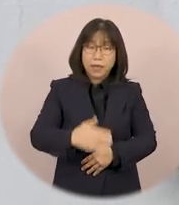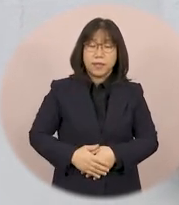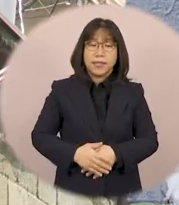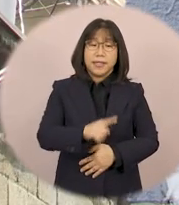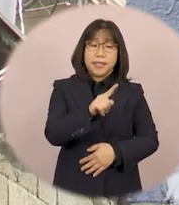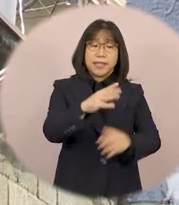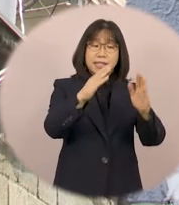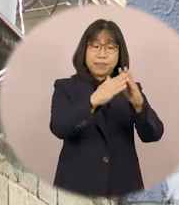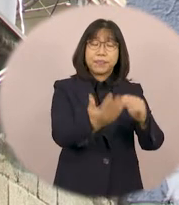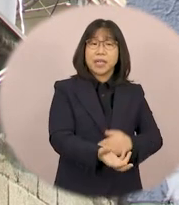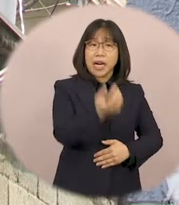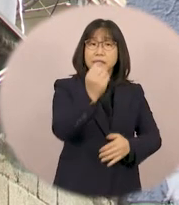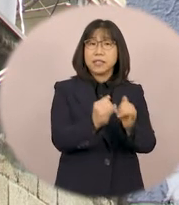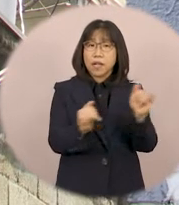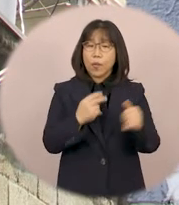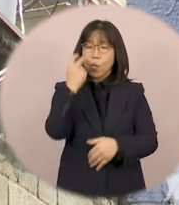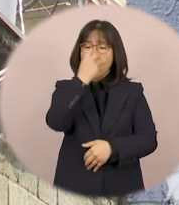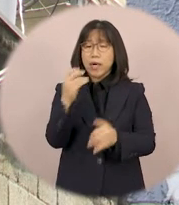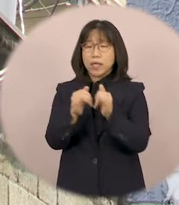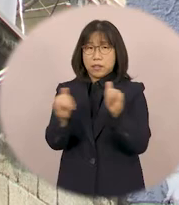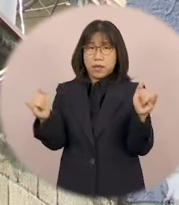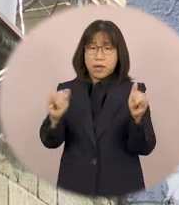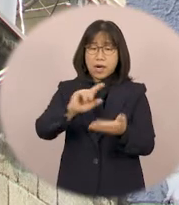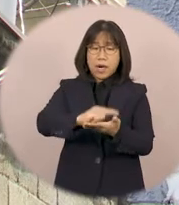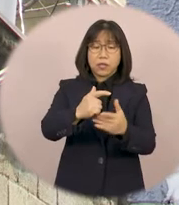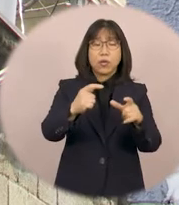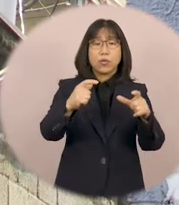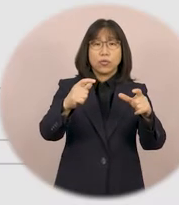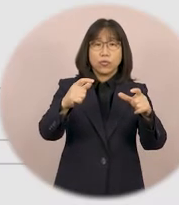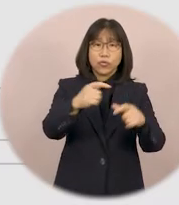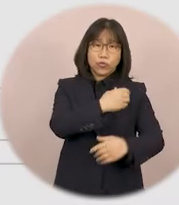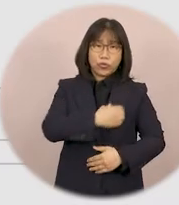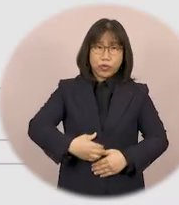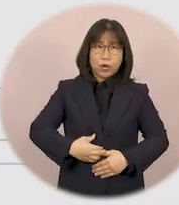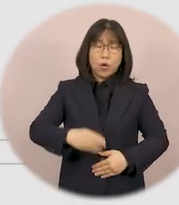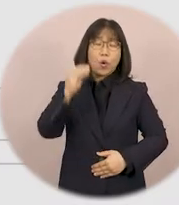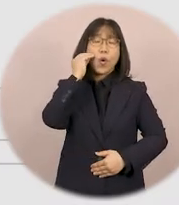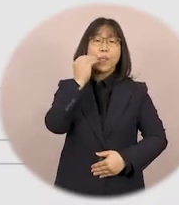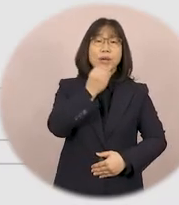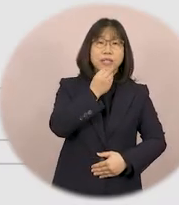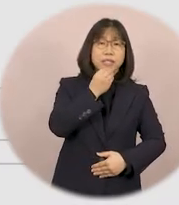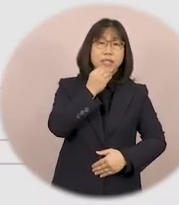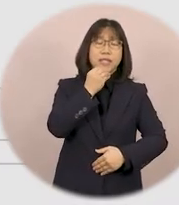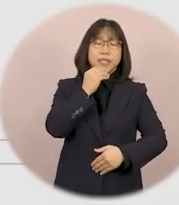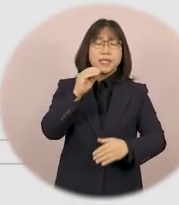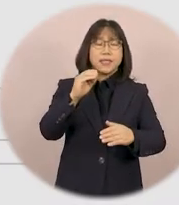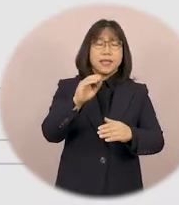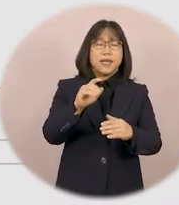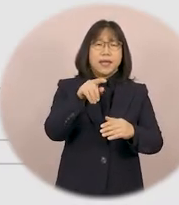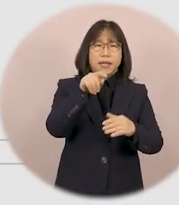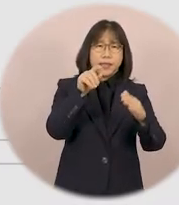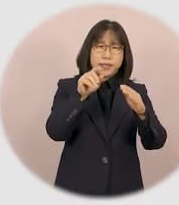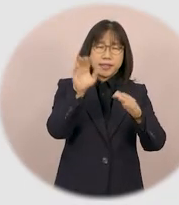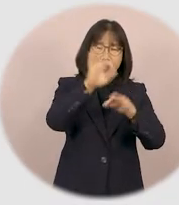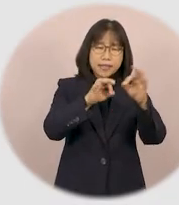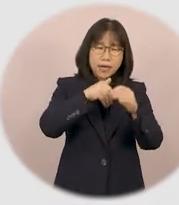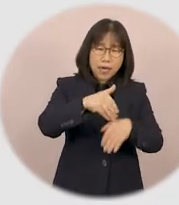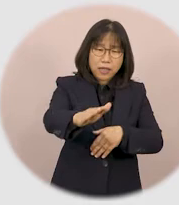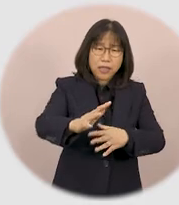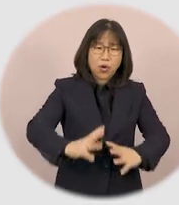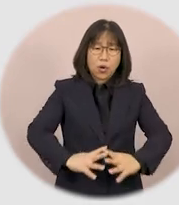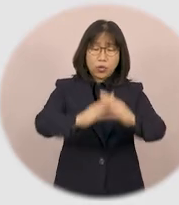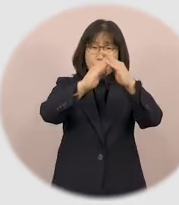건축물 소유자 나 관리자는 강서 구청 홈페이지 공지사항에서 민간 건축물 찾아가는 안전점검